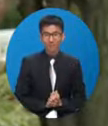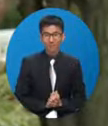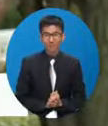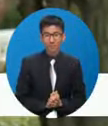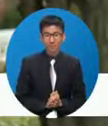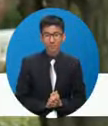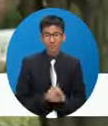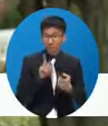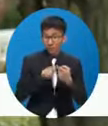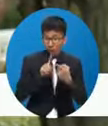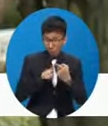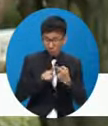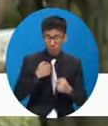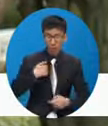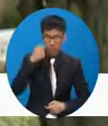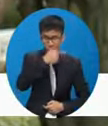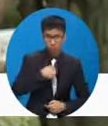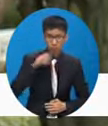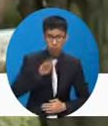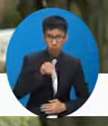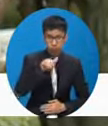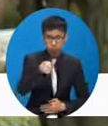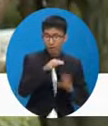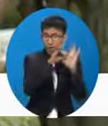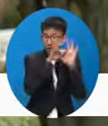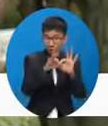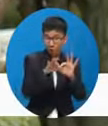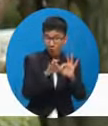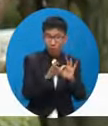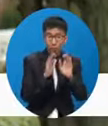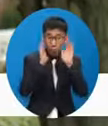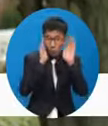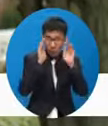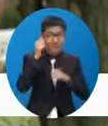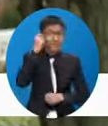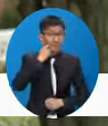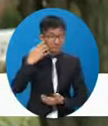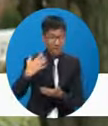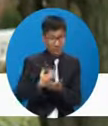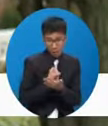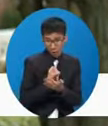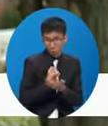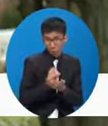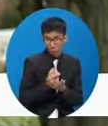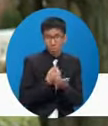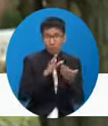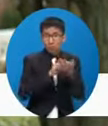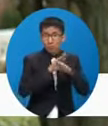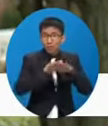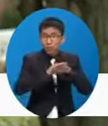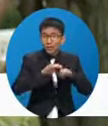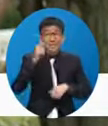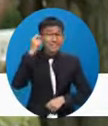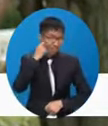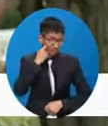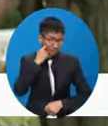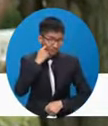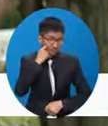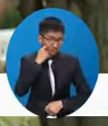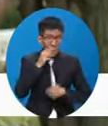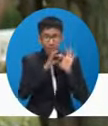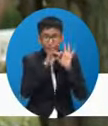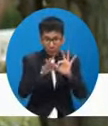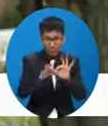그대로 유지하면서 자신이 계속 공부하고 있다는 느낌을 계속 가지면서 동시에 문제 풀고 있는 감을 유지하면서